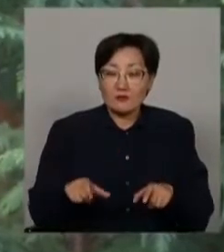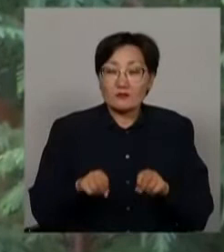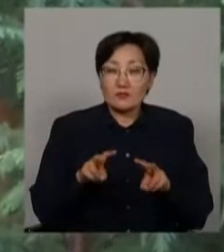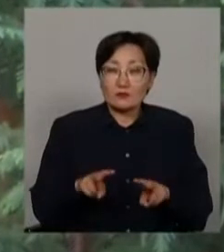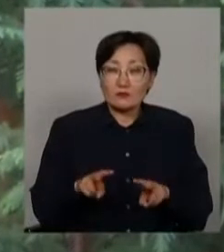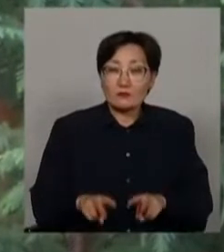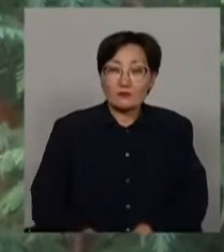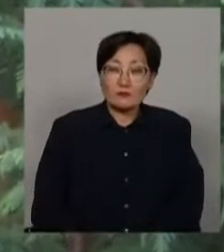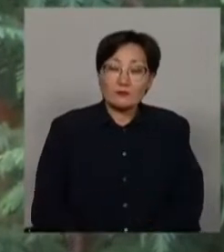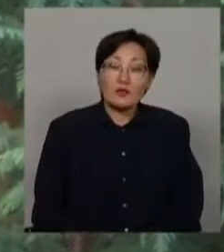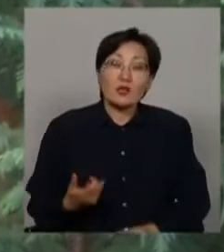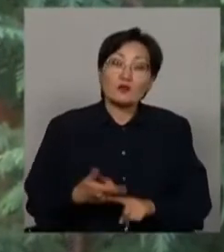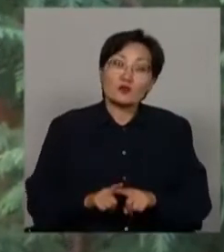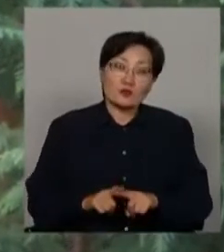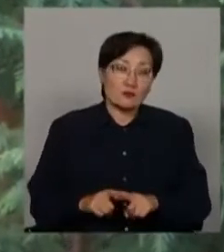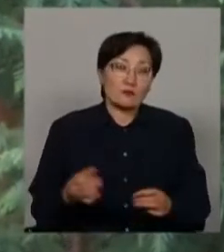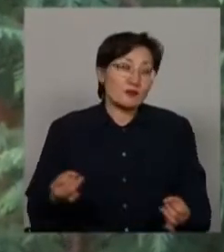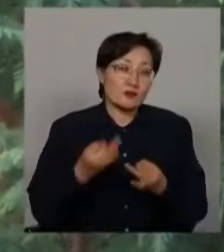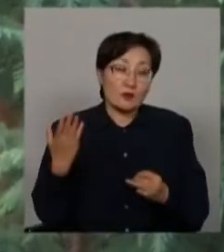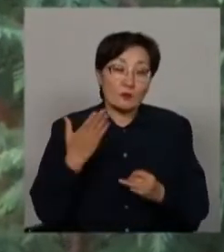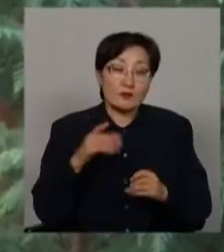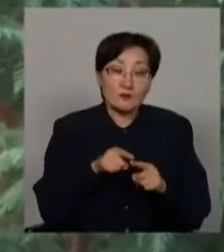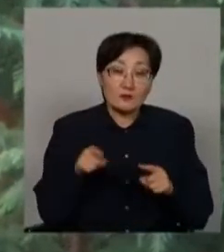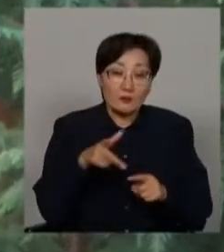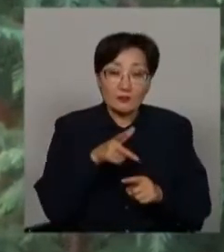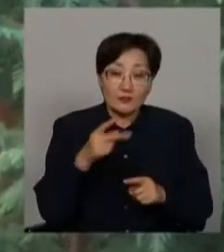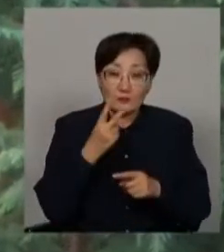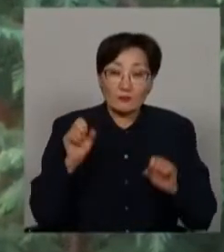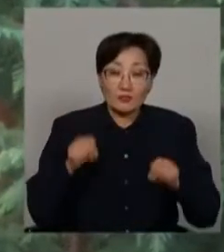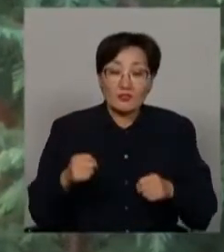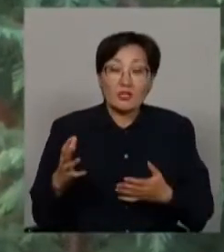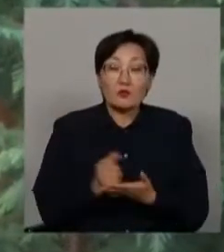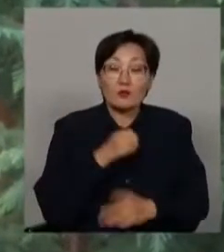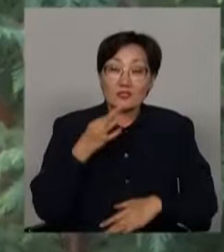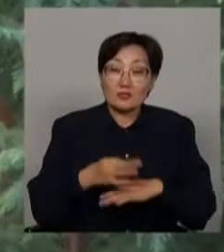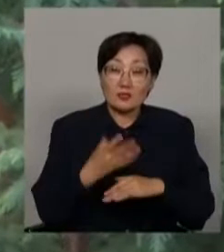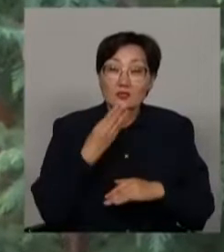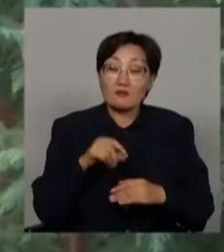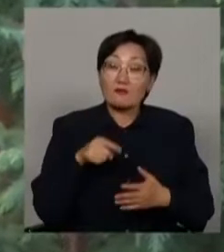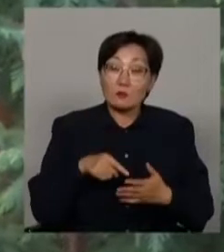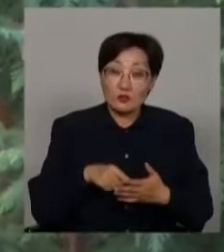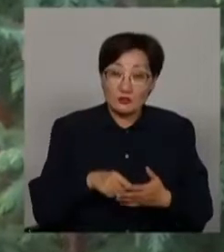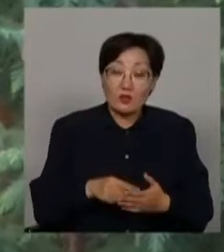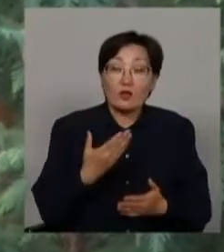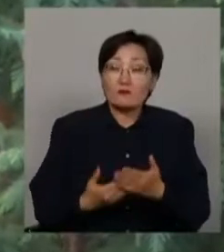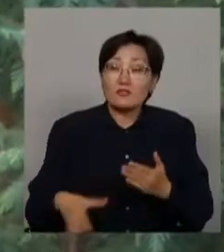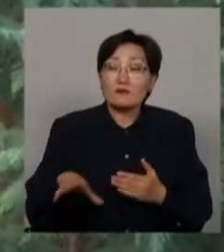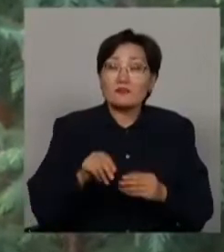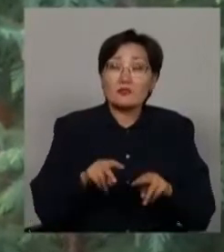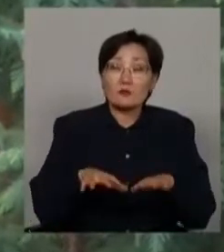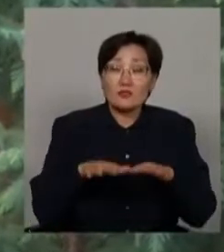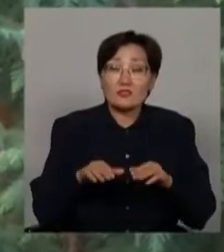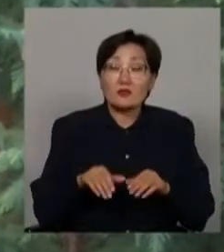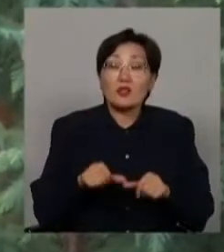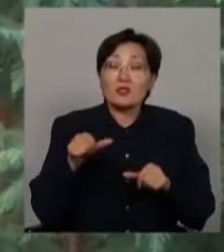вы себе бы. Очень мотивационный сериал. В ходе съемок я даже смогла найти ответы на некоторые свои вопросы. Советую всем зрителям,